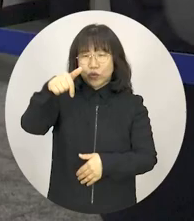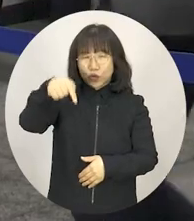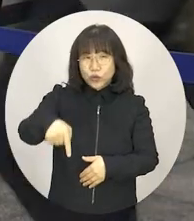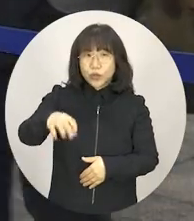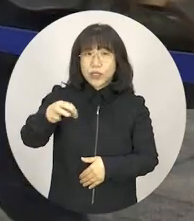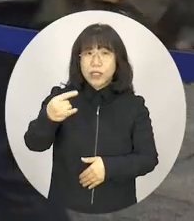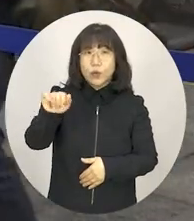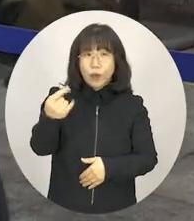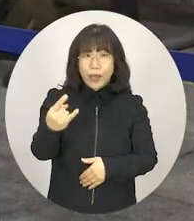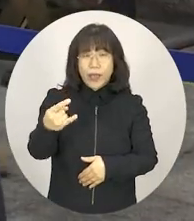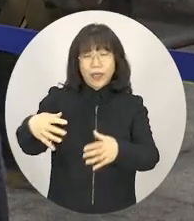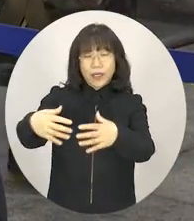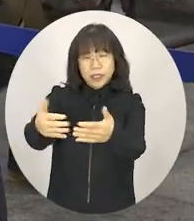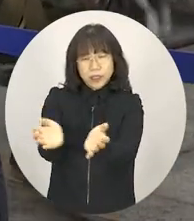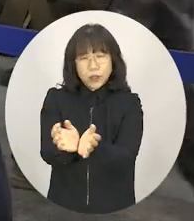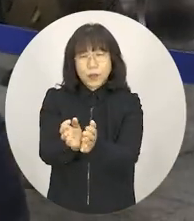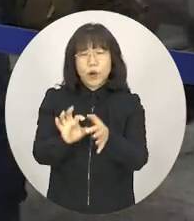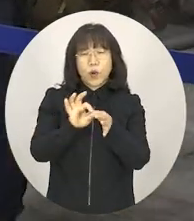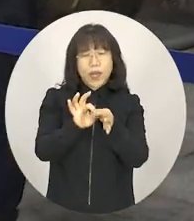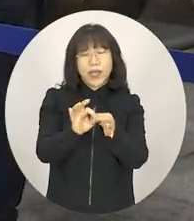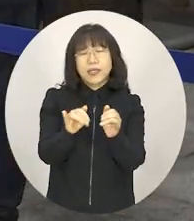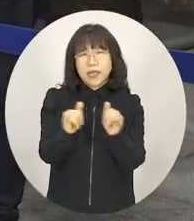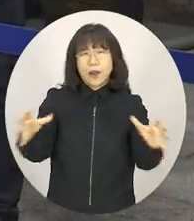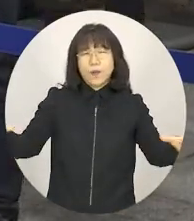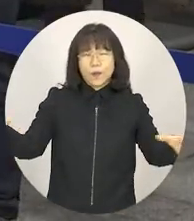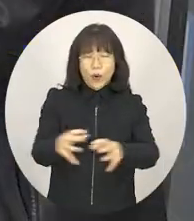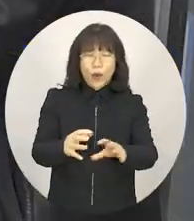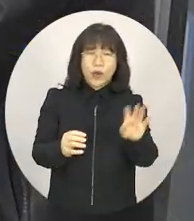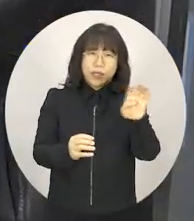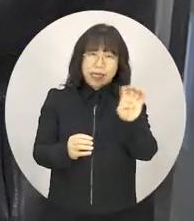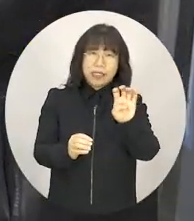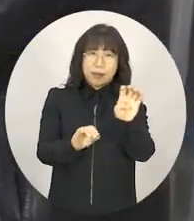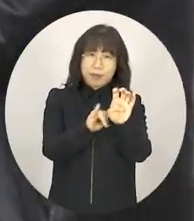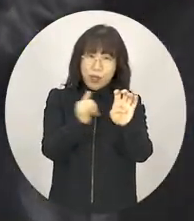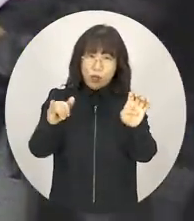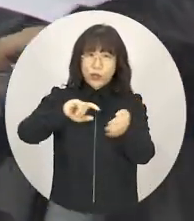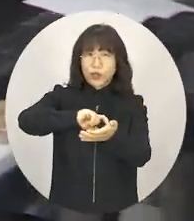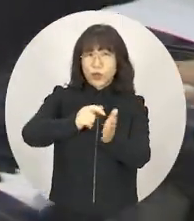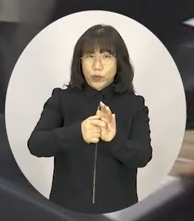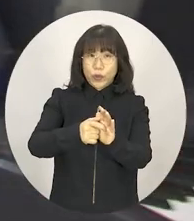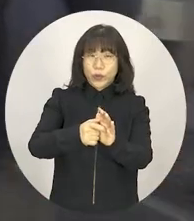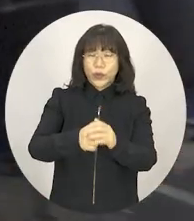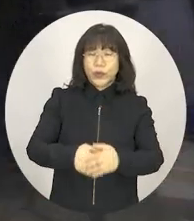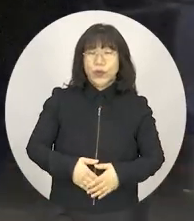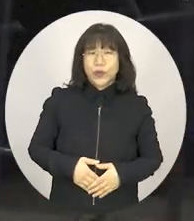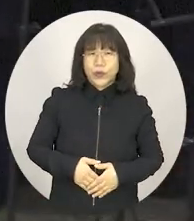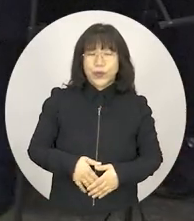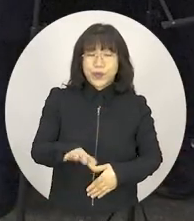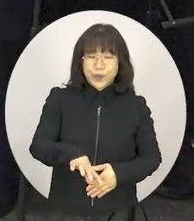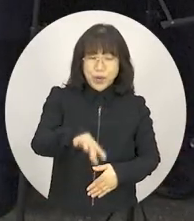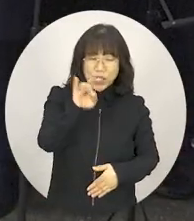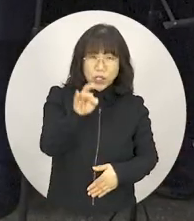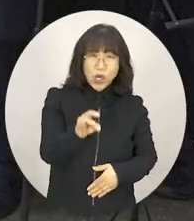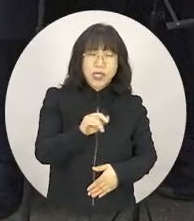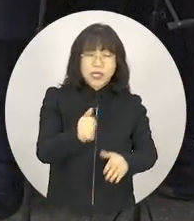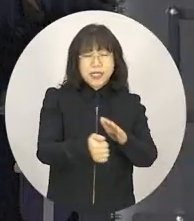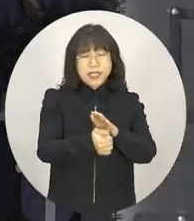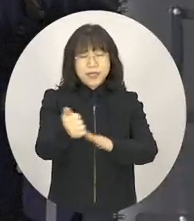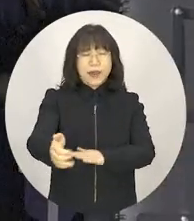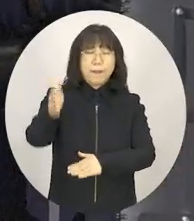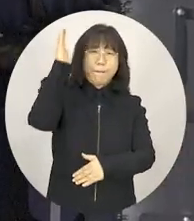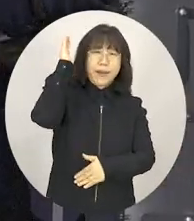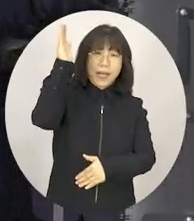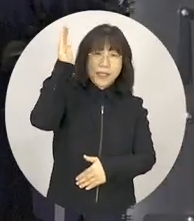최동철 구의회 의장 및 교구협의회 관계자 등 40여 명이 참석했습니다. 행사에서는 먼저